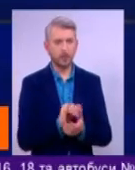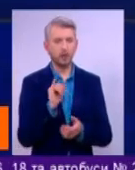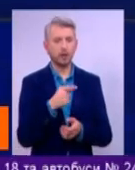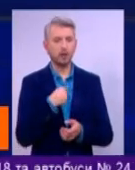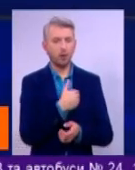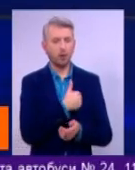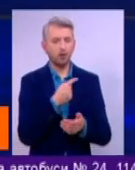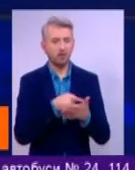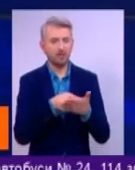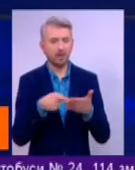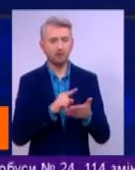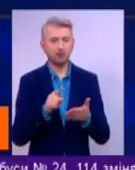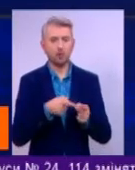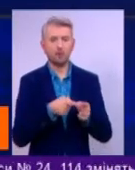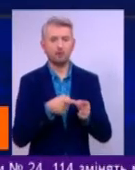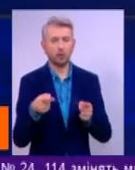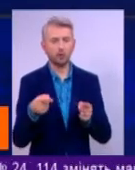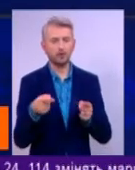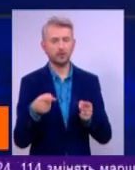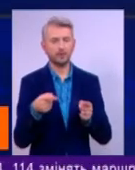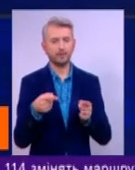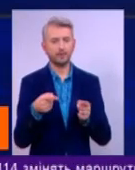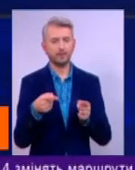хочу підкреслити, що на протязі